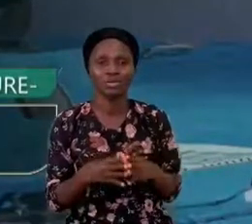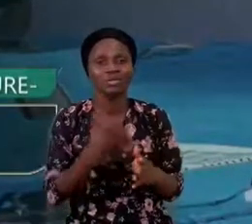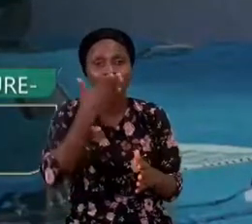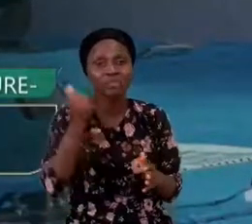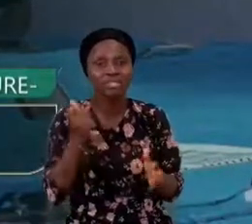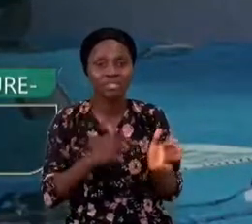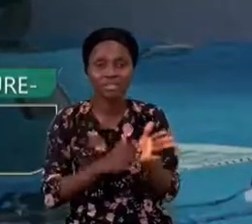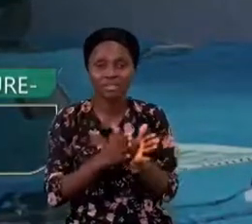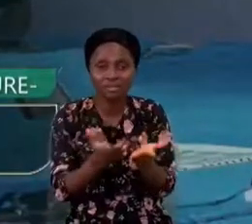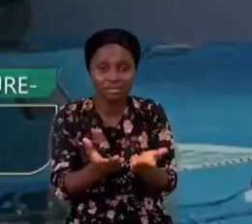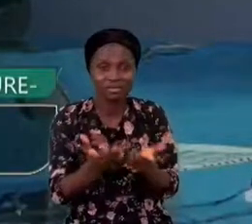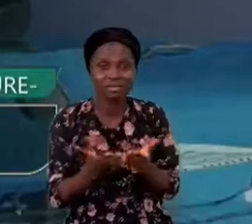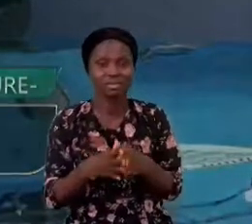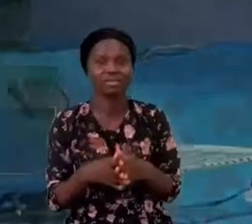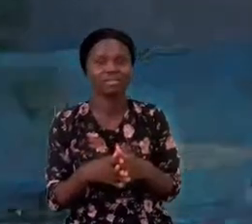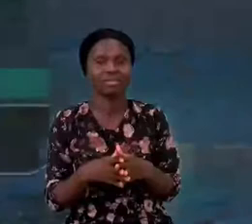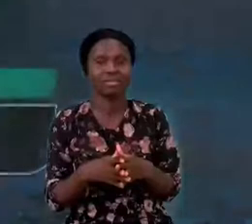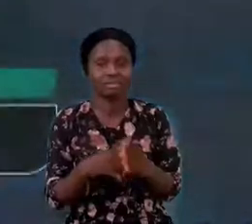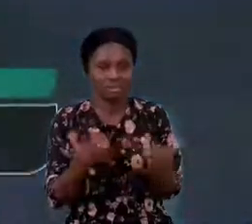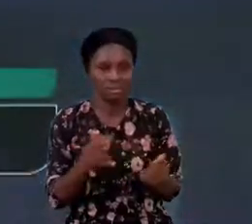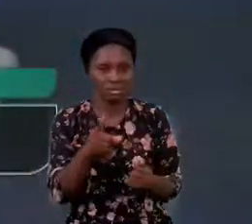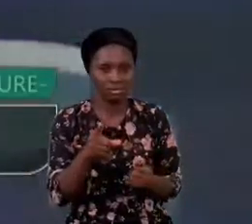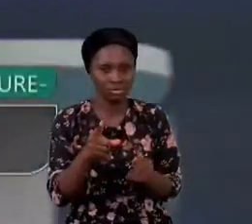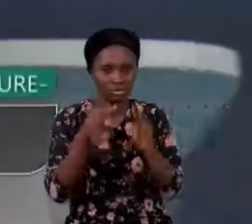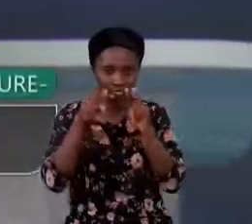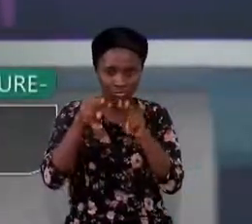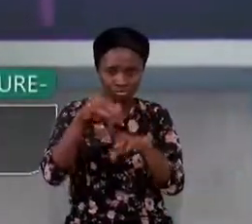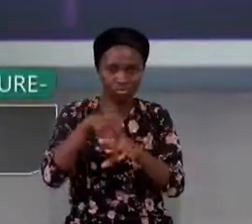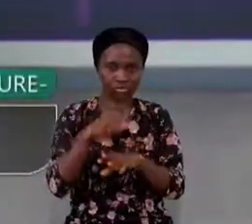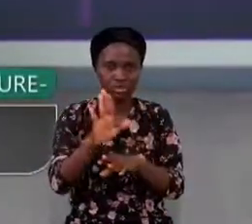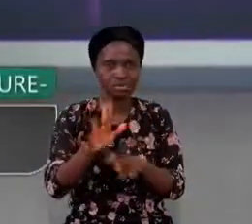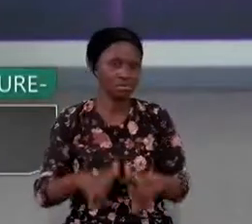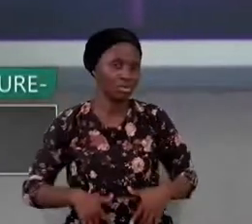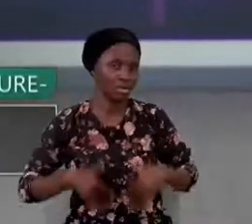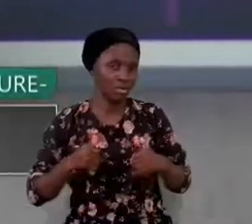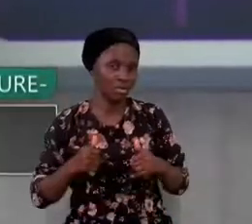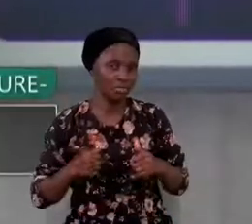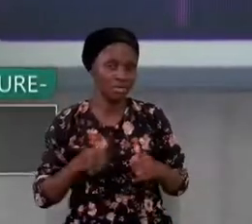pour l'avenir, j'aurai de meilleurs désirs. Deuxièmement, de meilleures décisions.